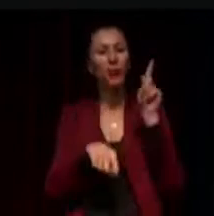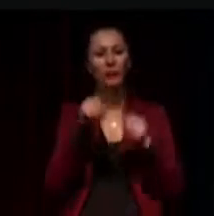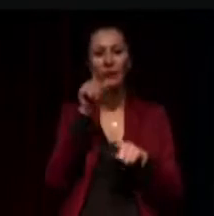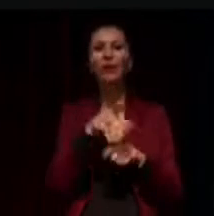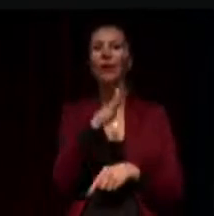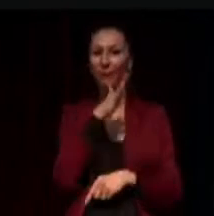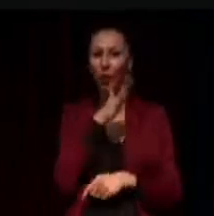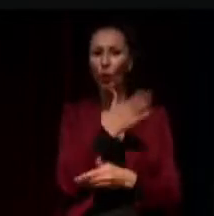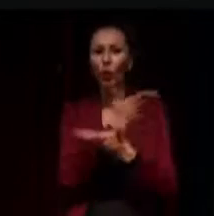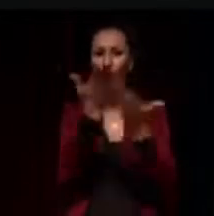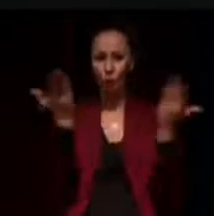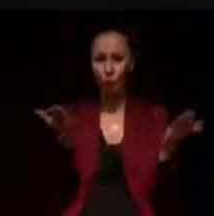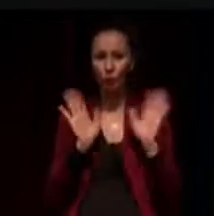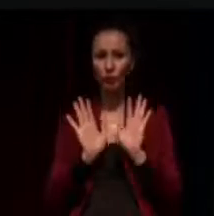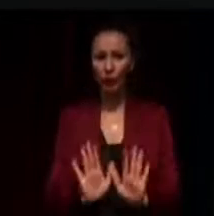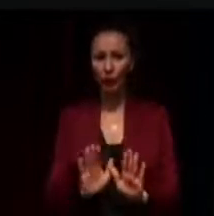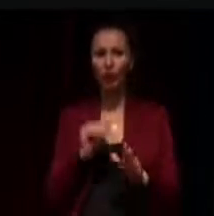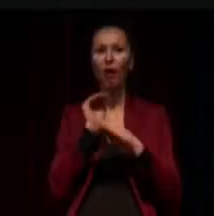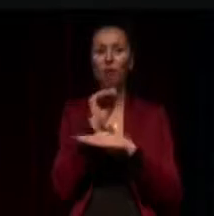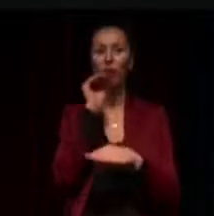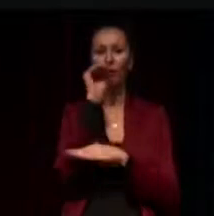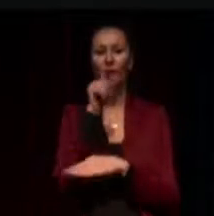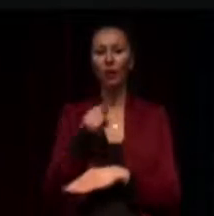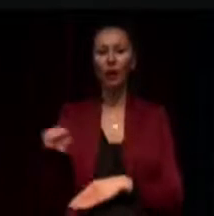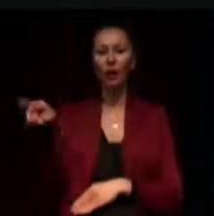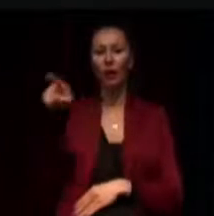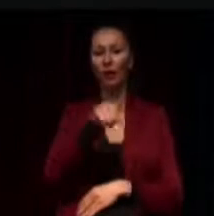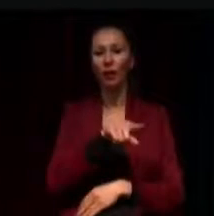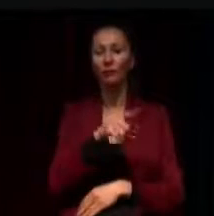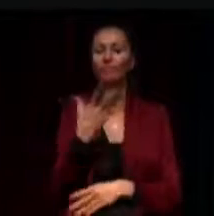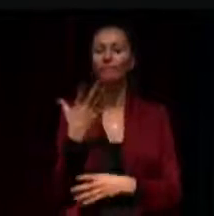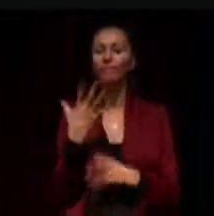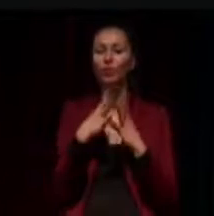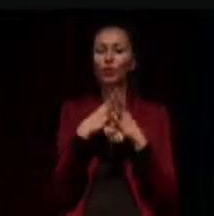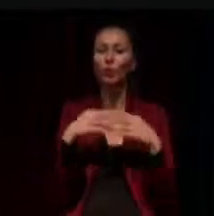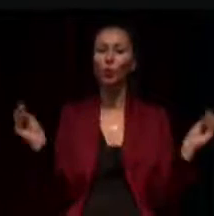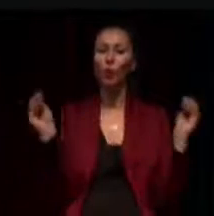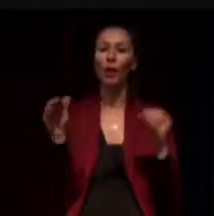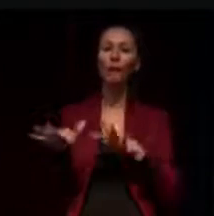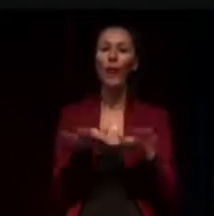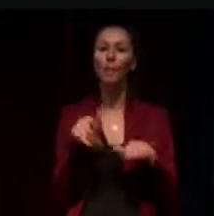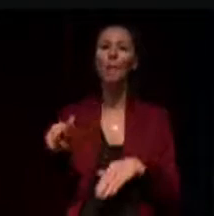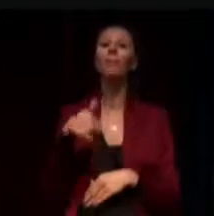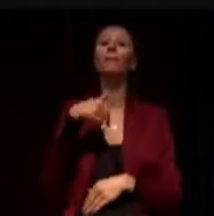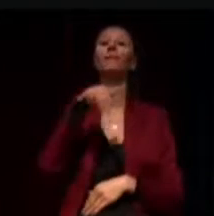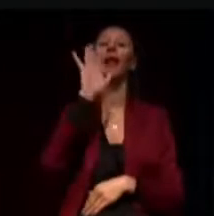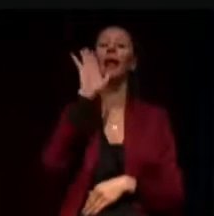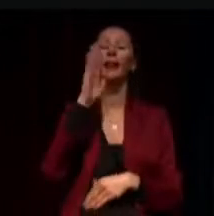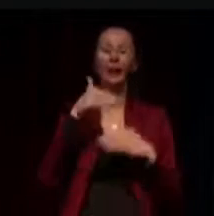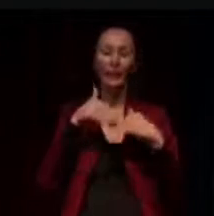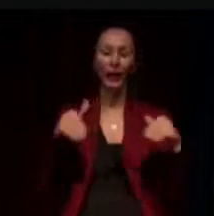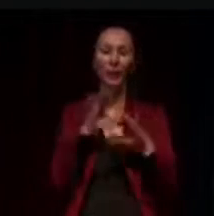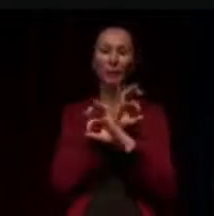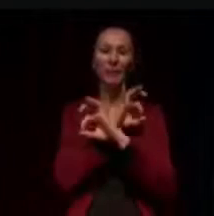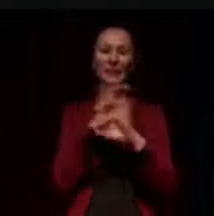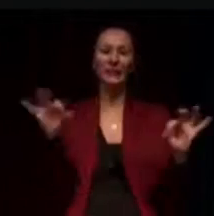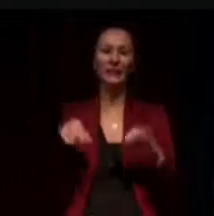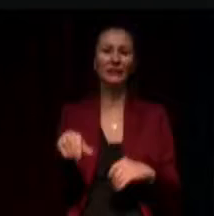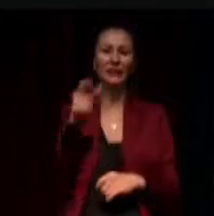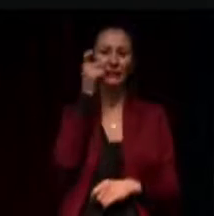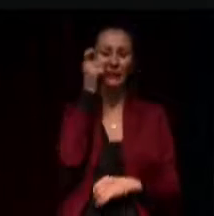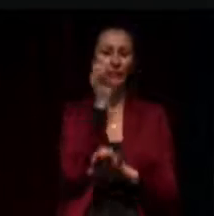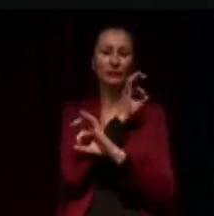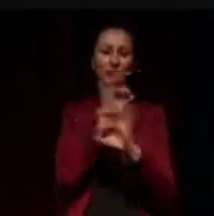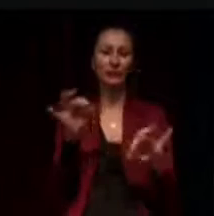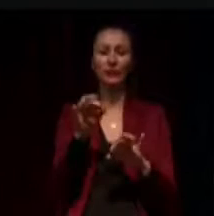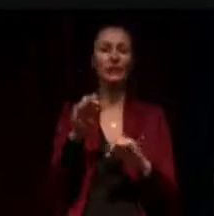bazılarıdır. Biliyoruz ki hayatları söndüren deprem değil, tedbirsizlik.